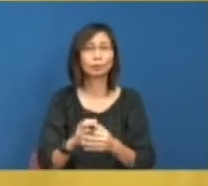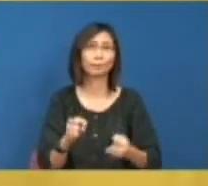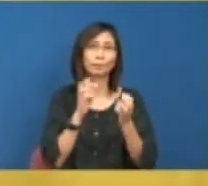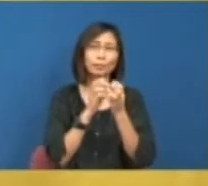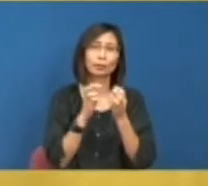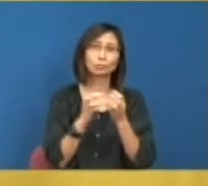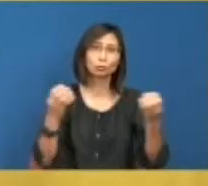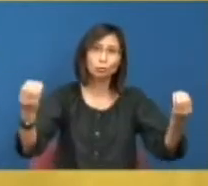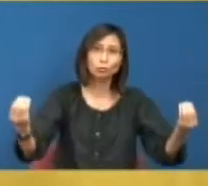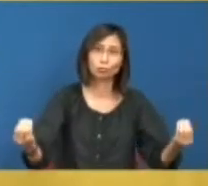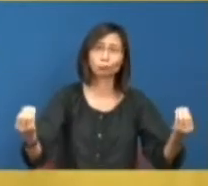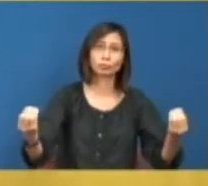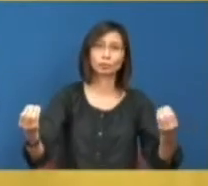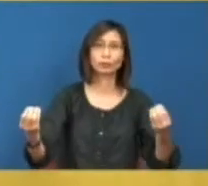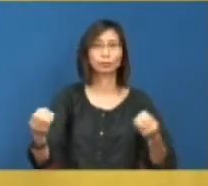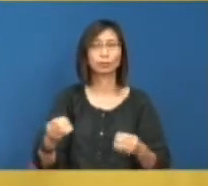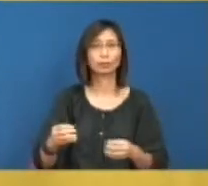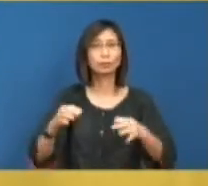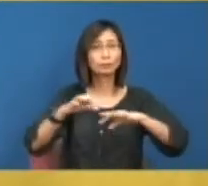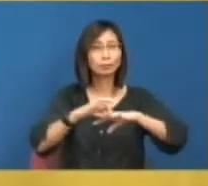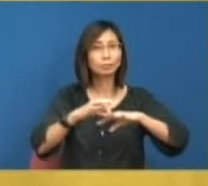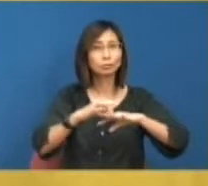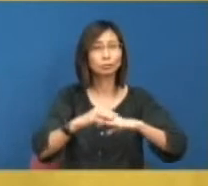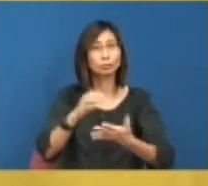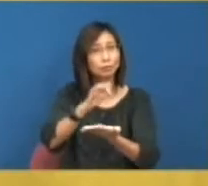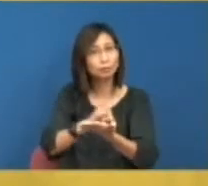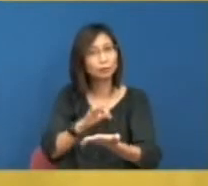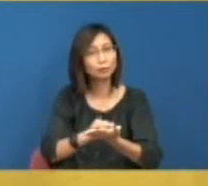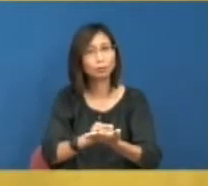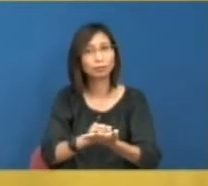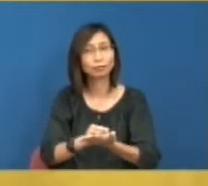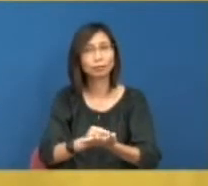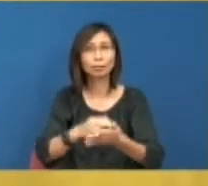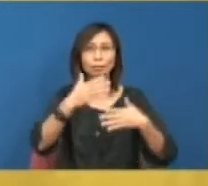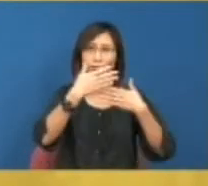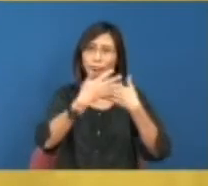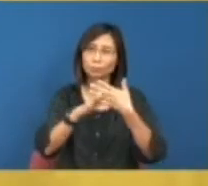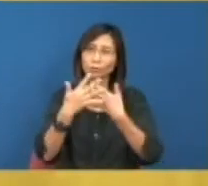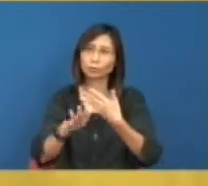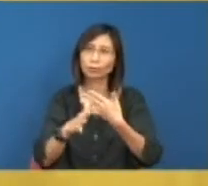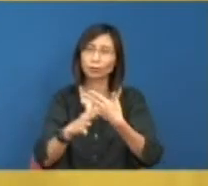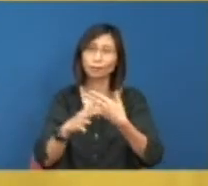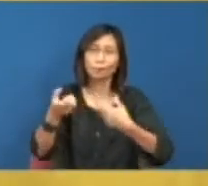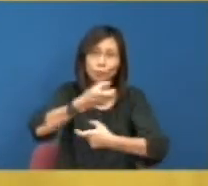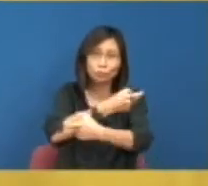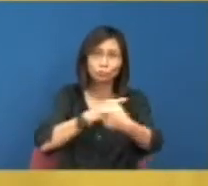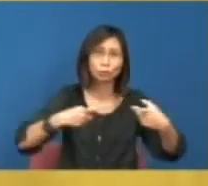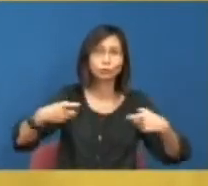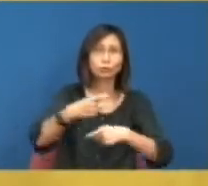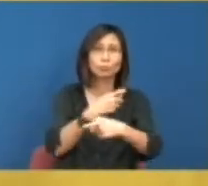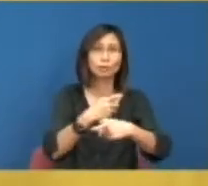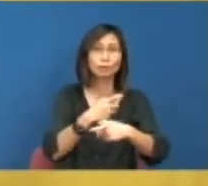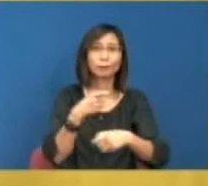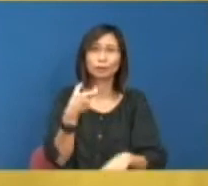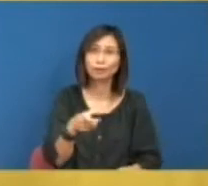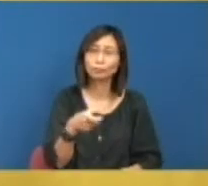地的金融資本、地產資本以至到其他的商業資本或者貨幣資本呢，